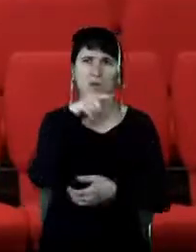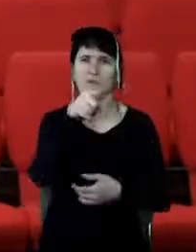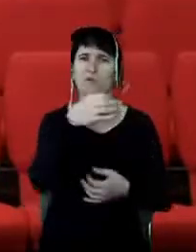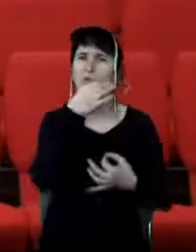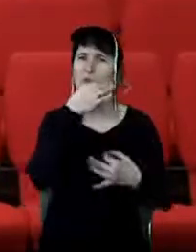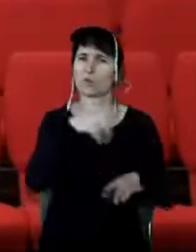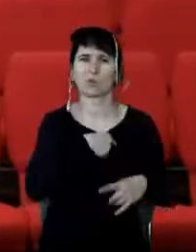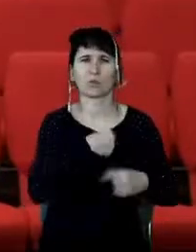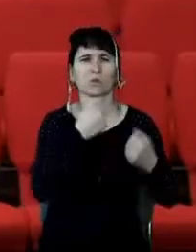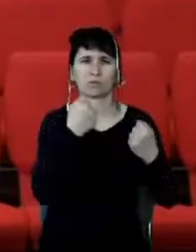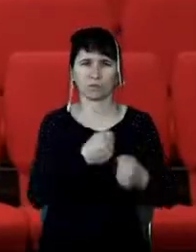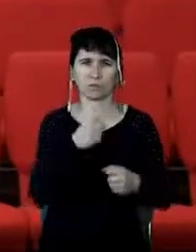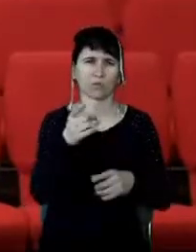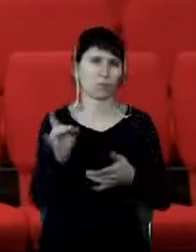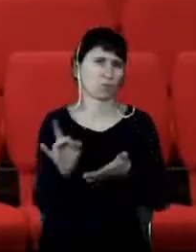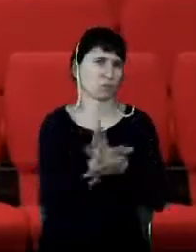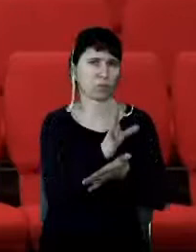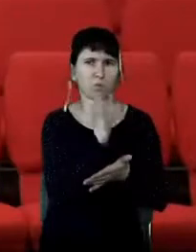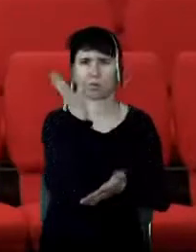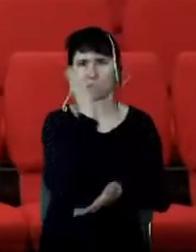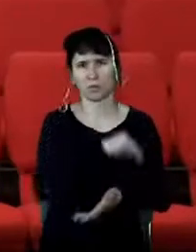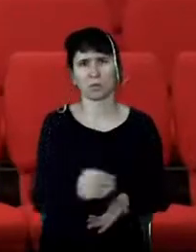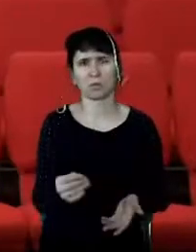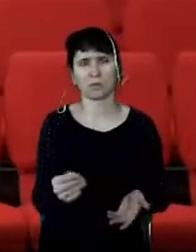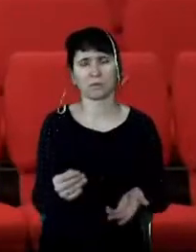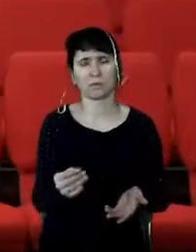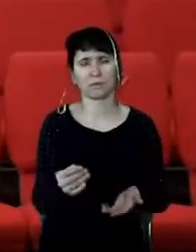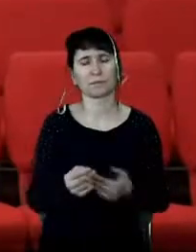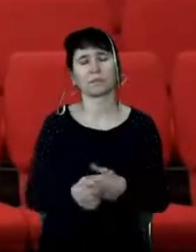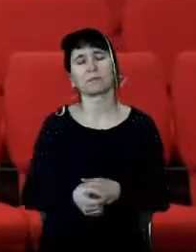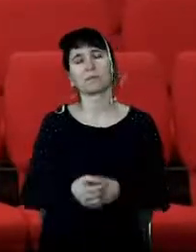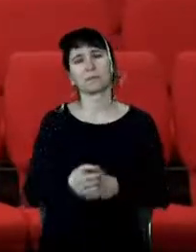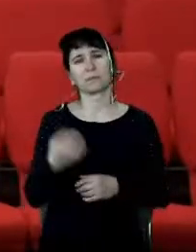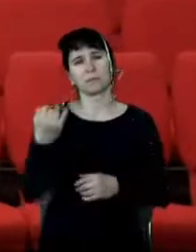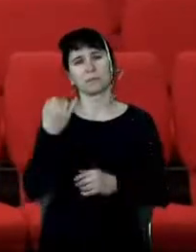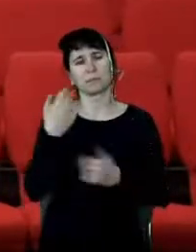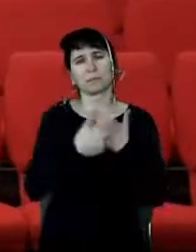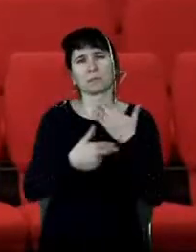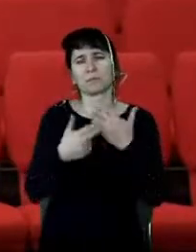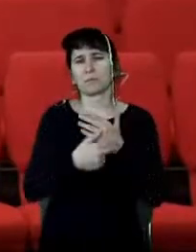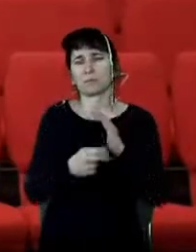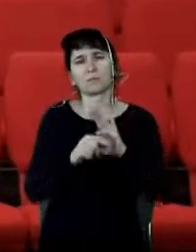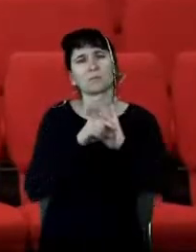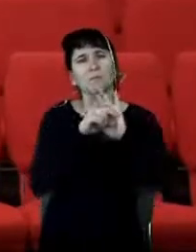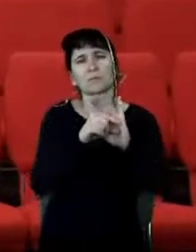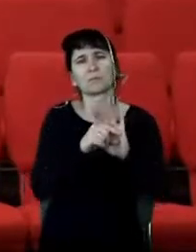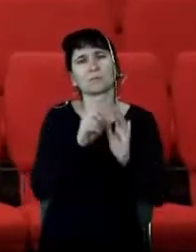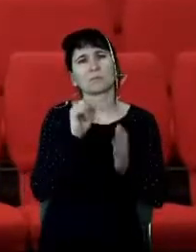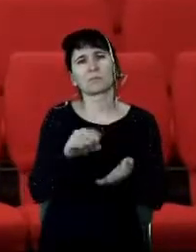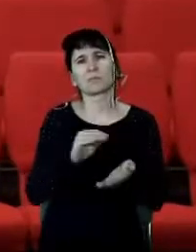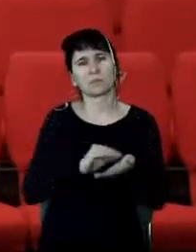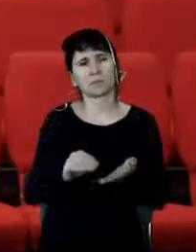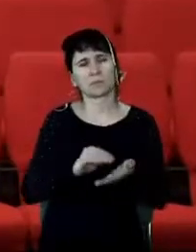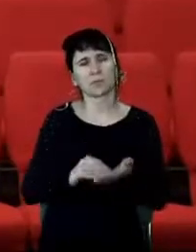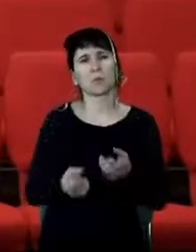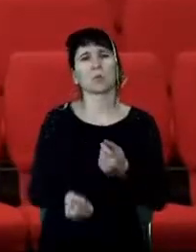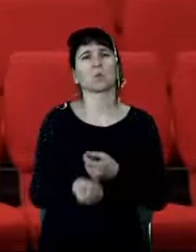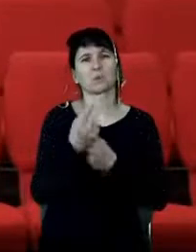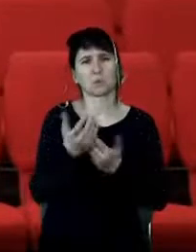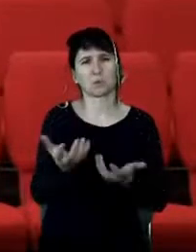Богом. Я хочу прочитати один текст, який говорить, що ж дало сили Ісусу